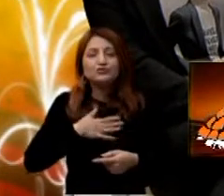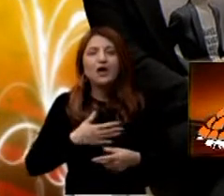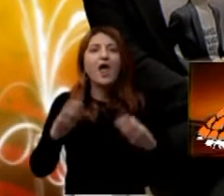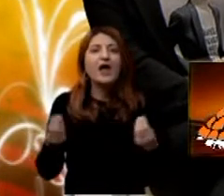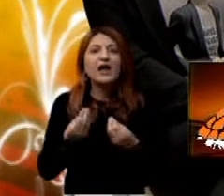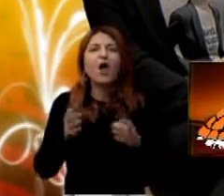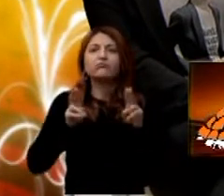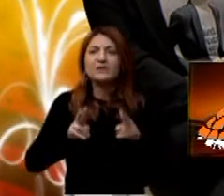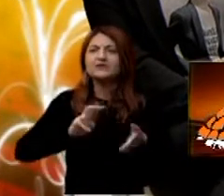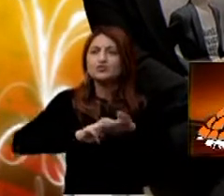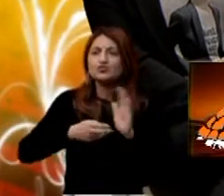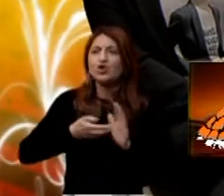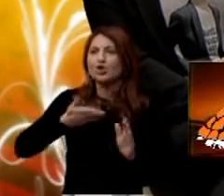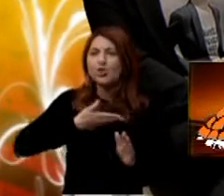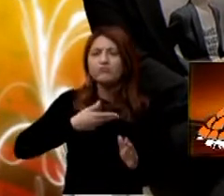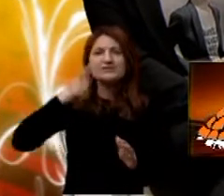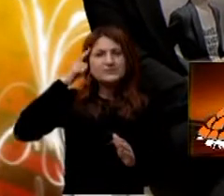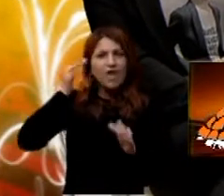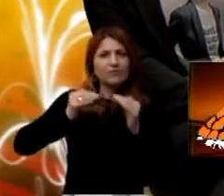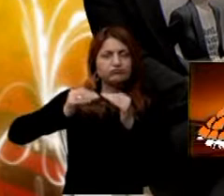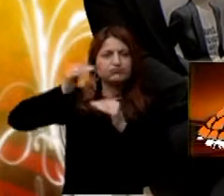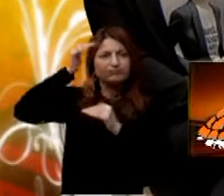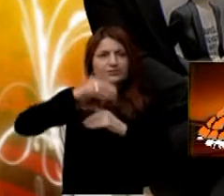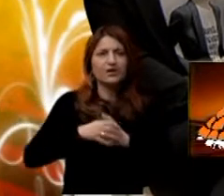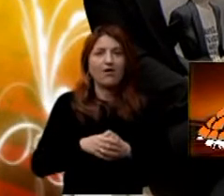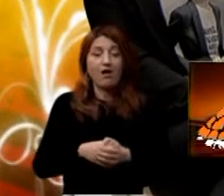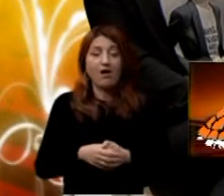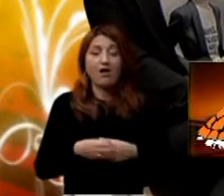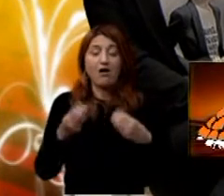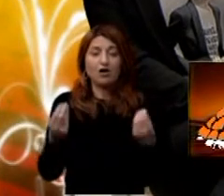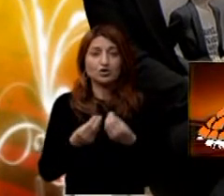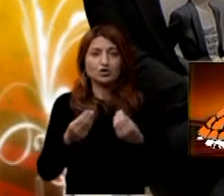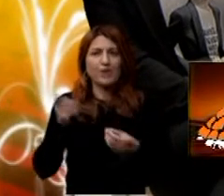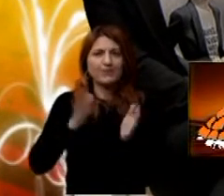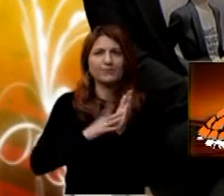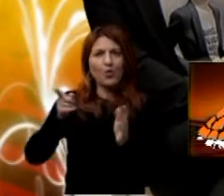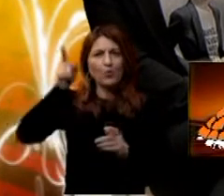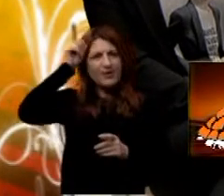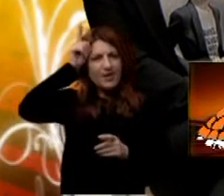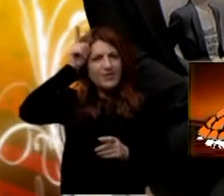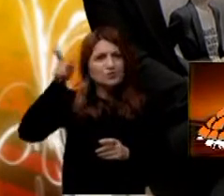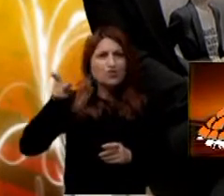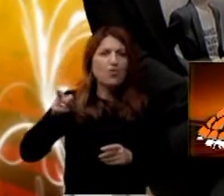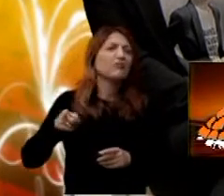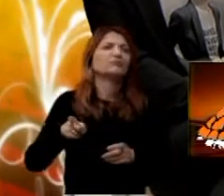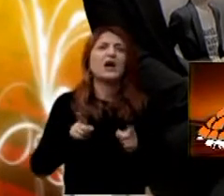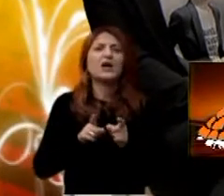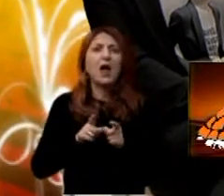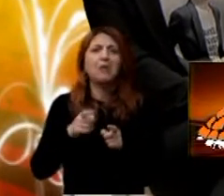itekako se stručno usavršava i primjenjuje znanja. Znači, ono što je u Njemačkoj donedavno